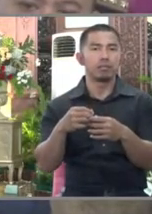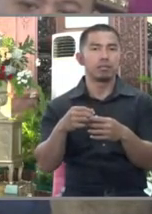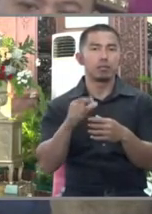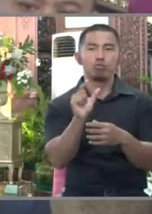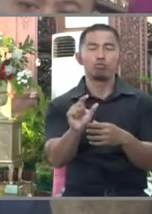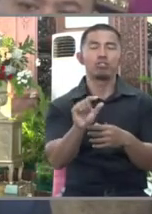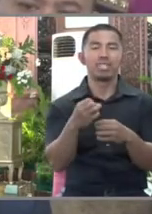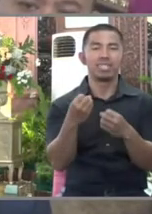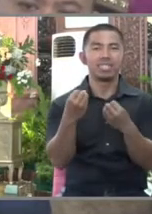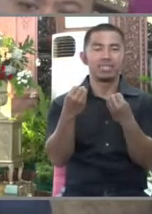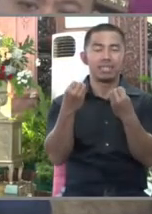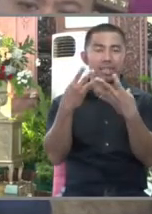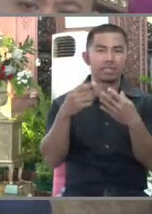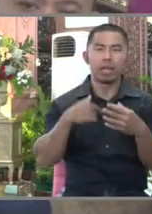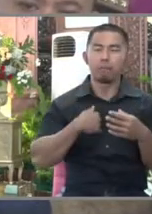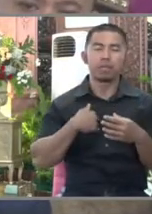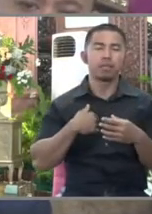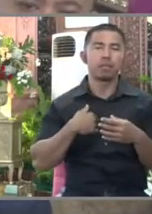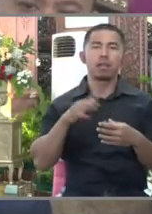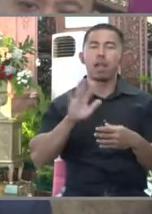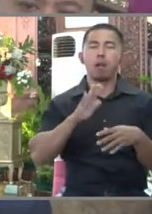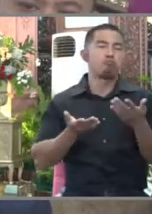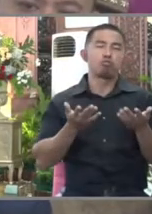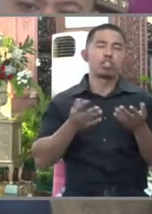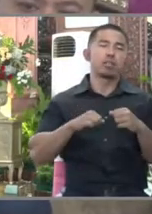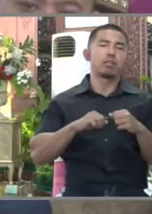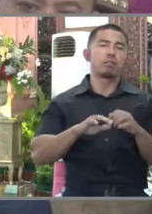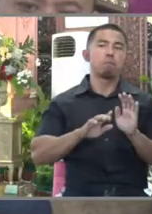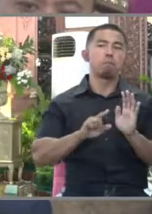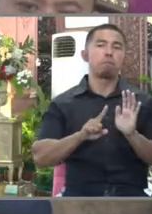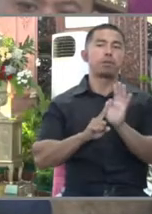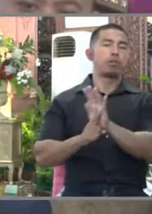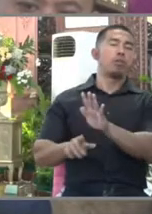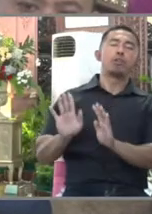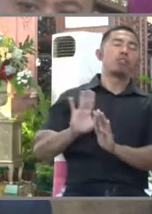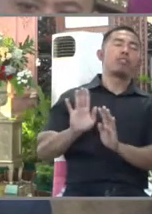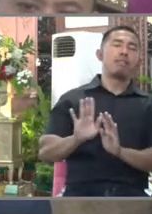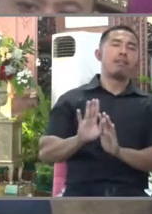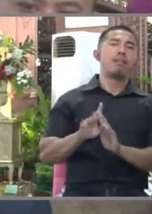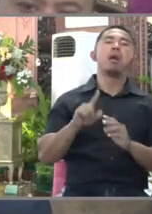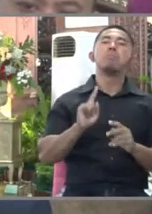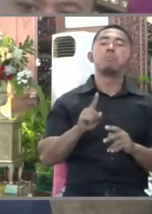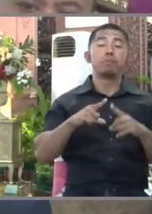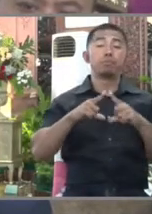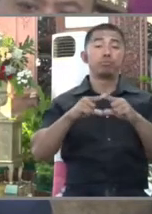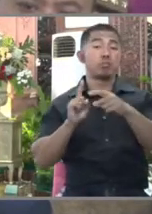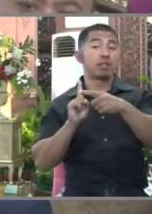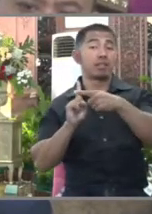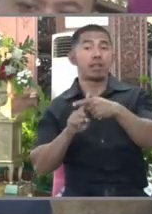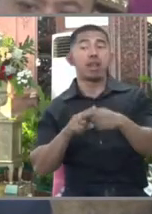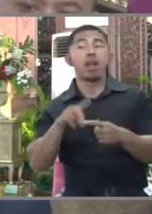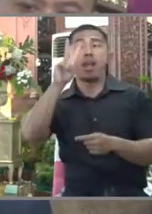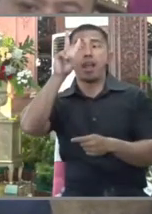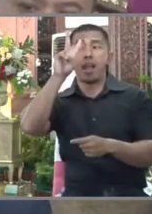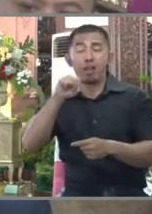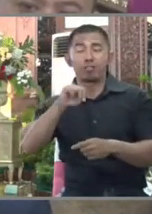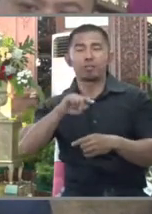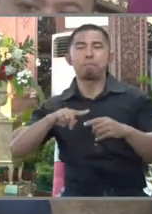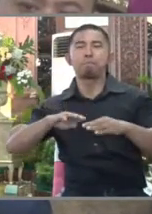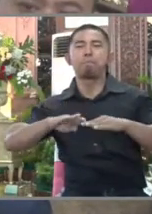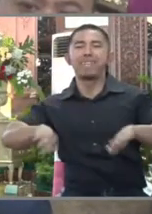juga jelas, kami tidak mungkin akan menolak. Karena Jawa Tengah harus beda